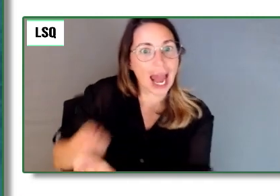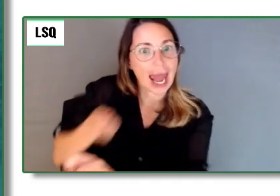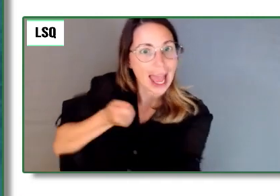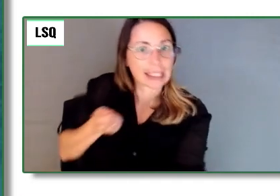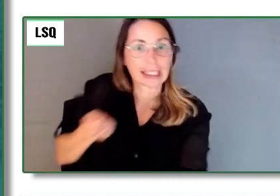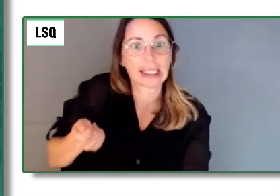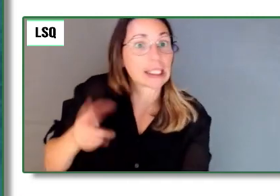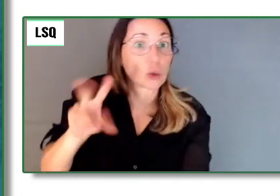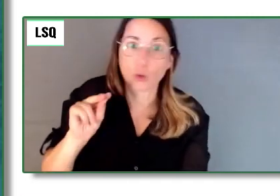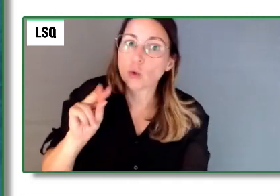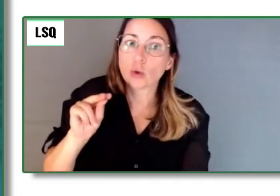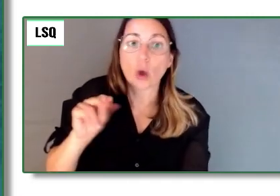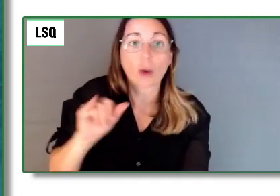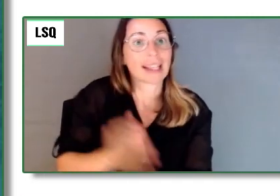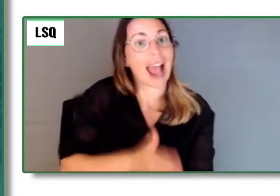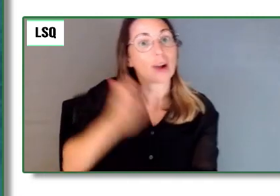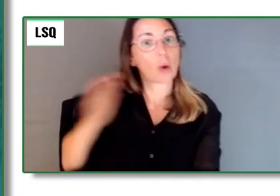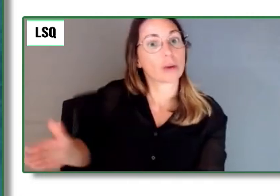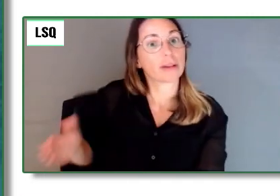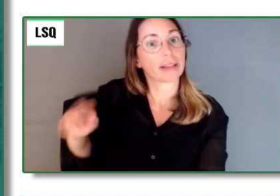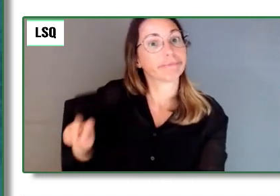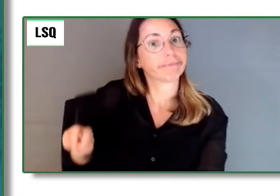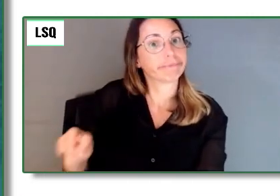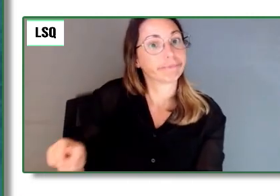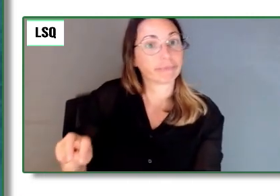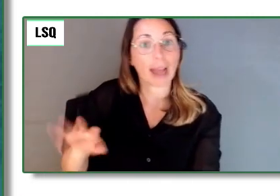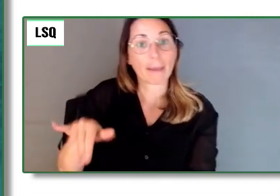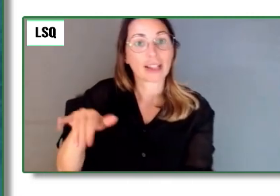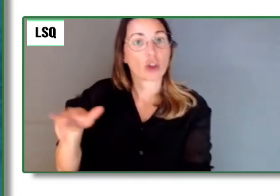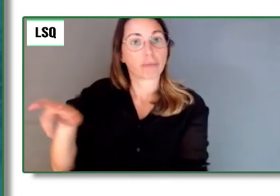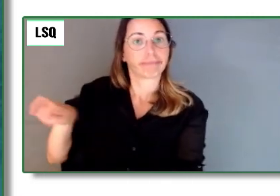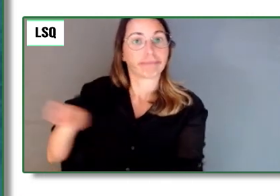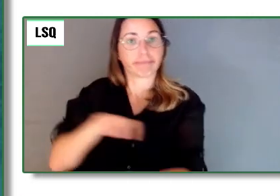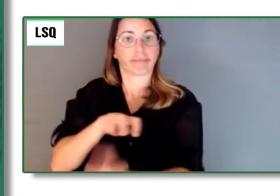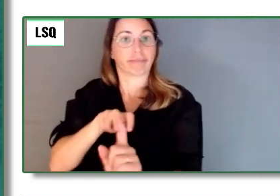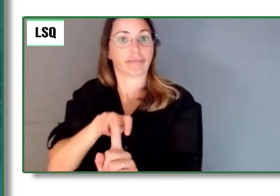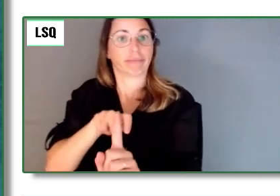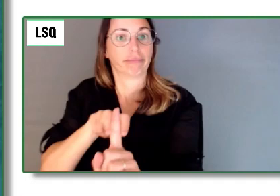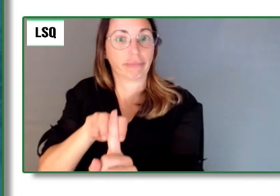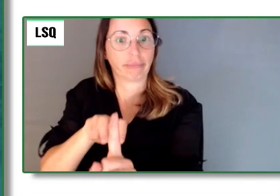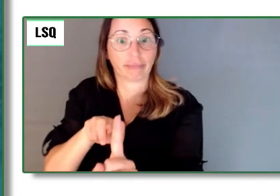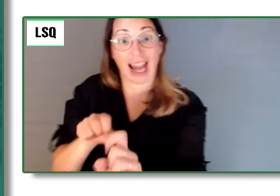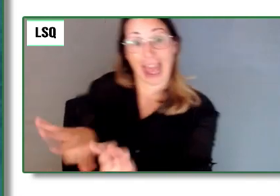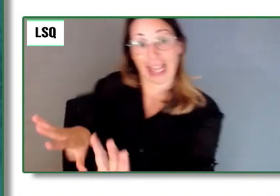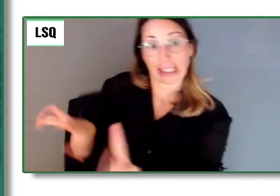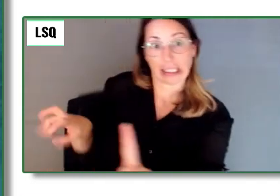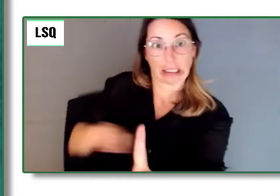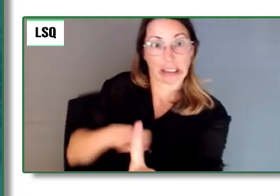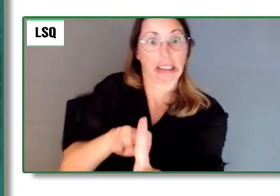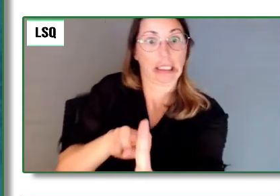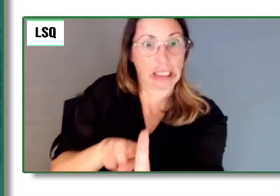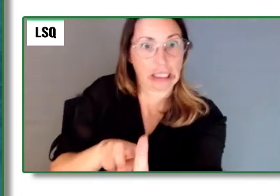être penché. Il faut s'habituer à travailler avec le chien, avec un bâton et une laisse. Le chien ne peut pas juste vous